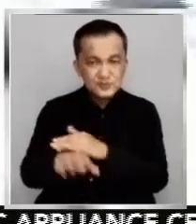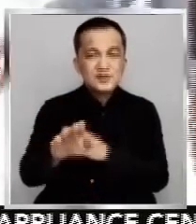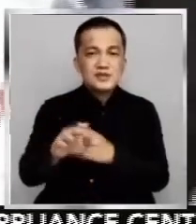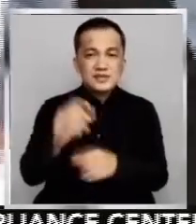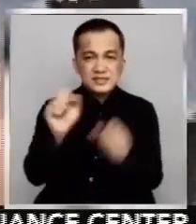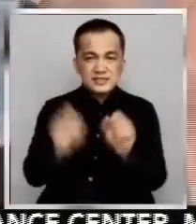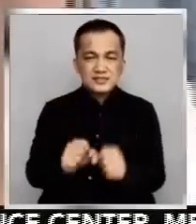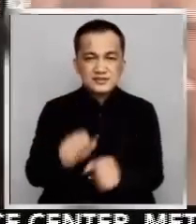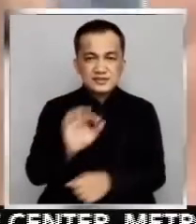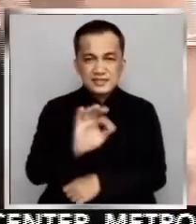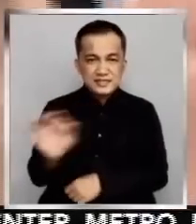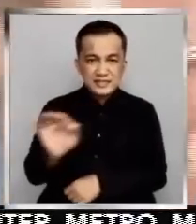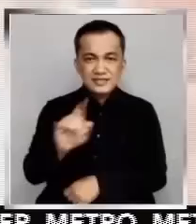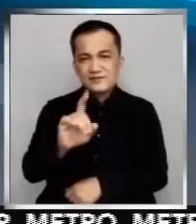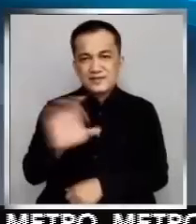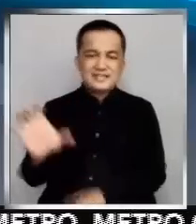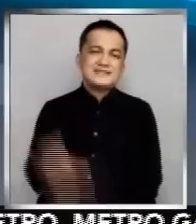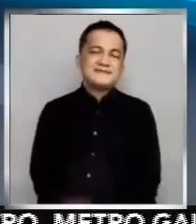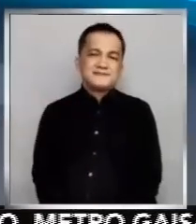100.